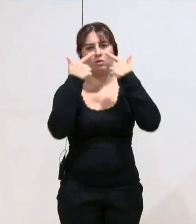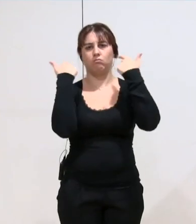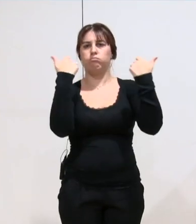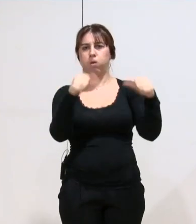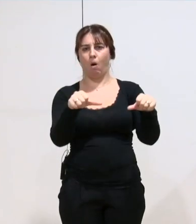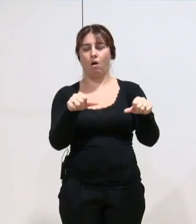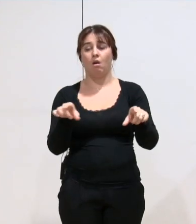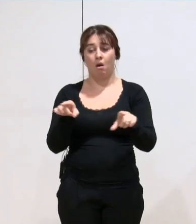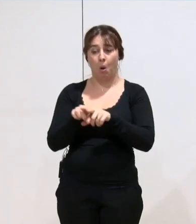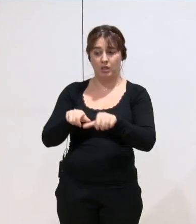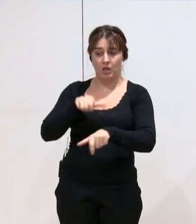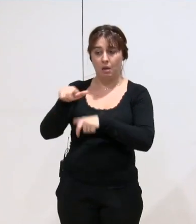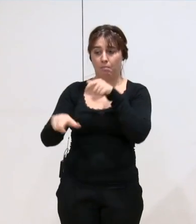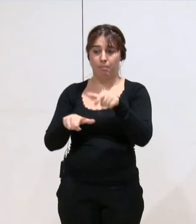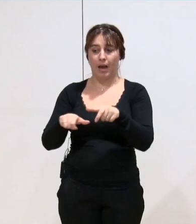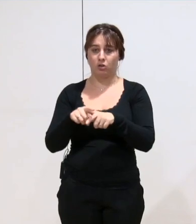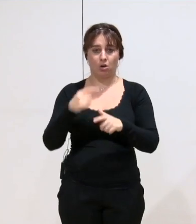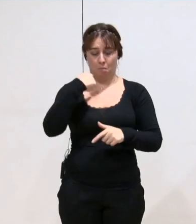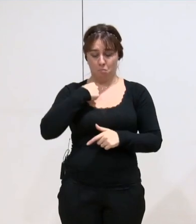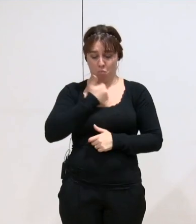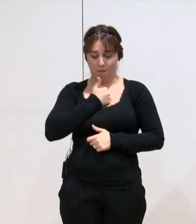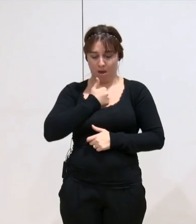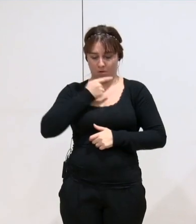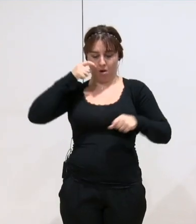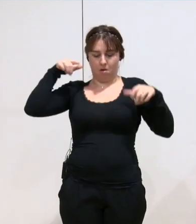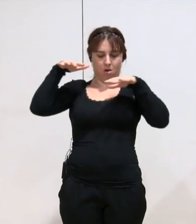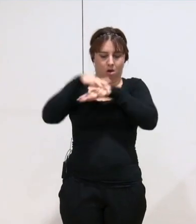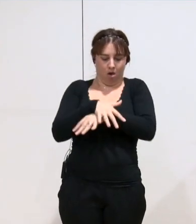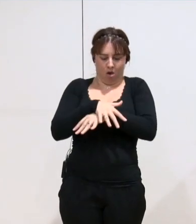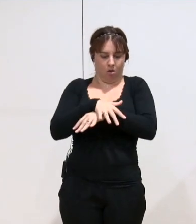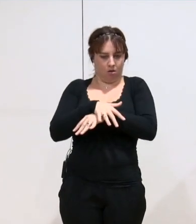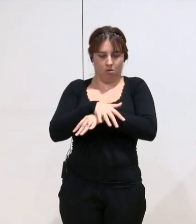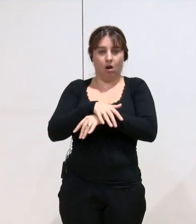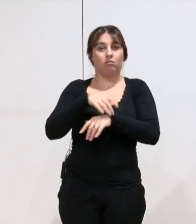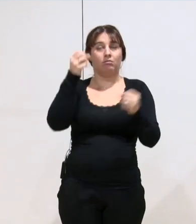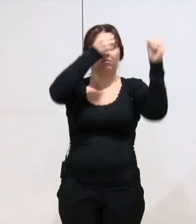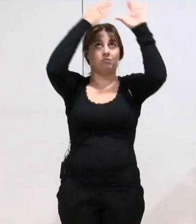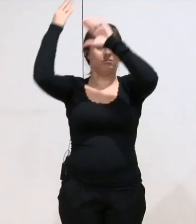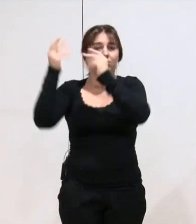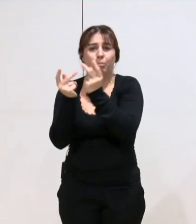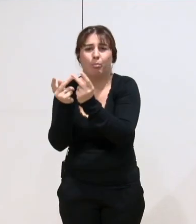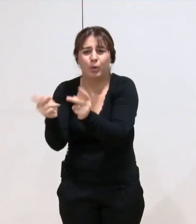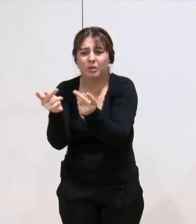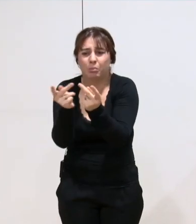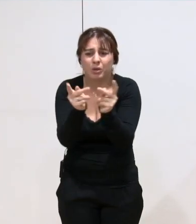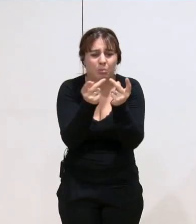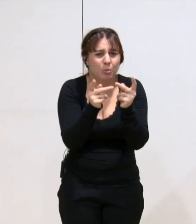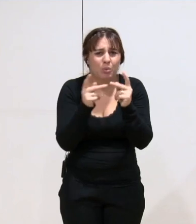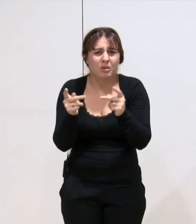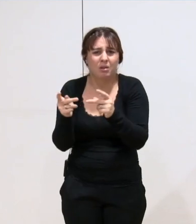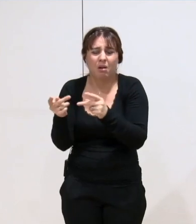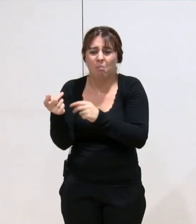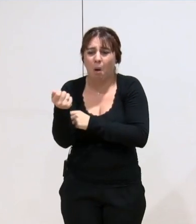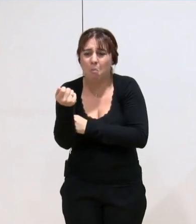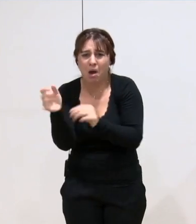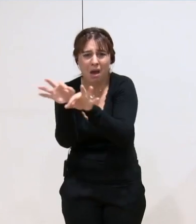avec même parfois un sens de l'abnégation extrêmement fort. Nous pensons ici notamment aux élus des petites communes, sans moyens et à